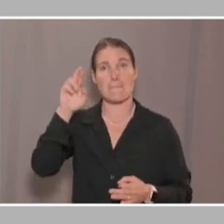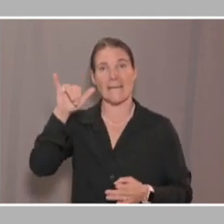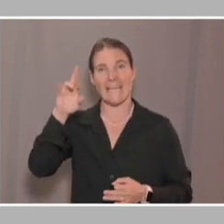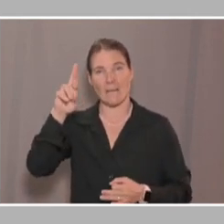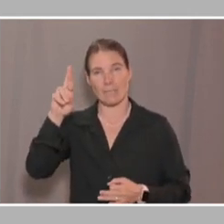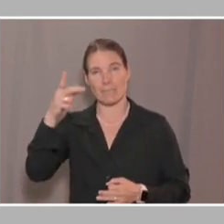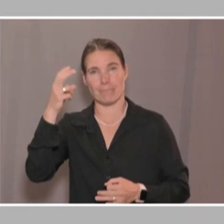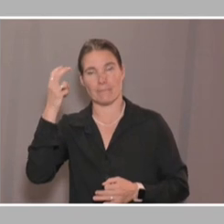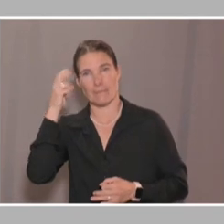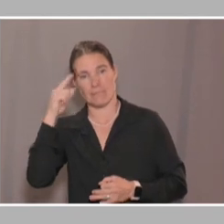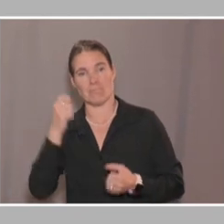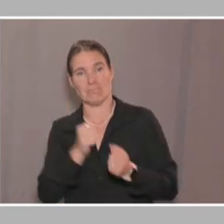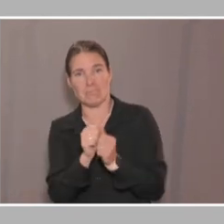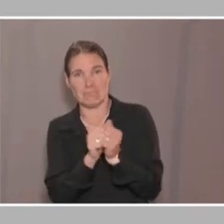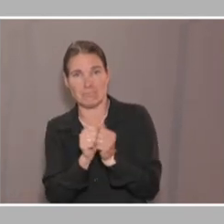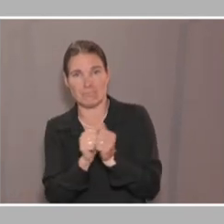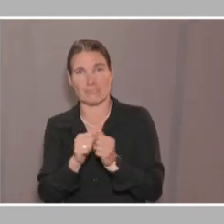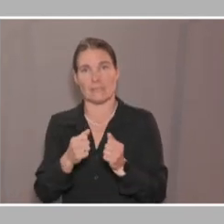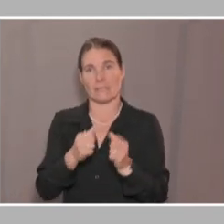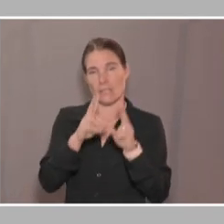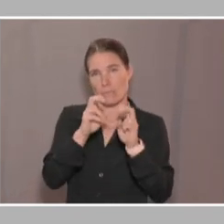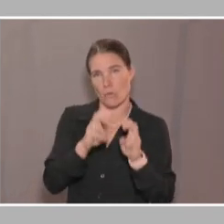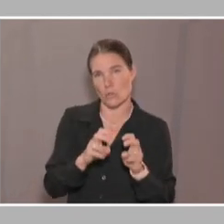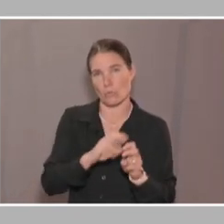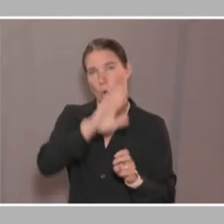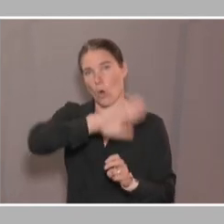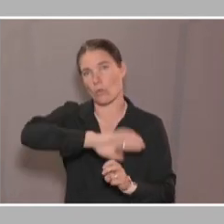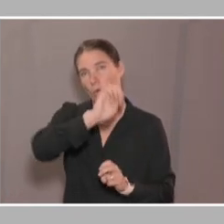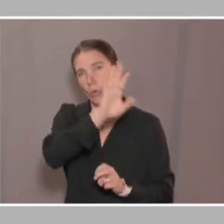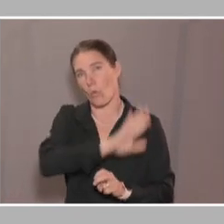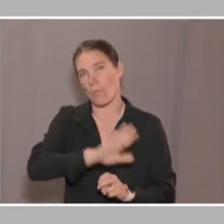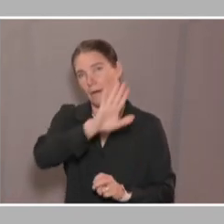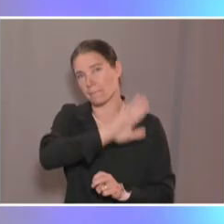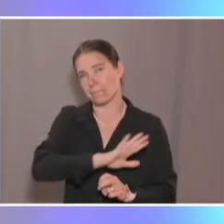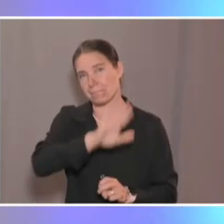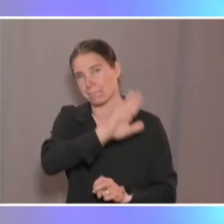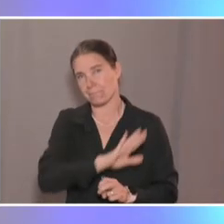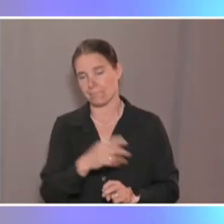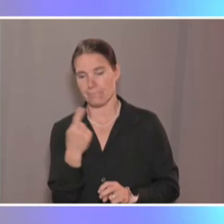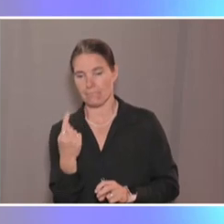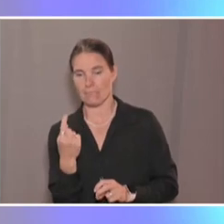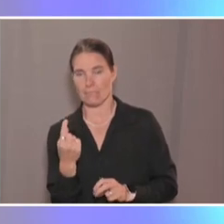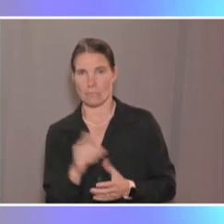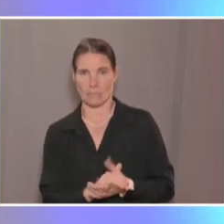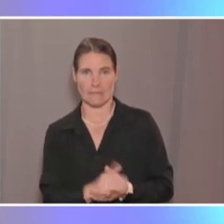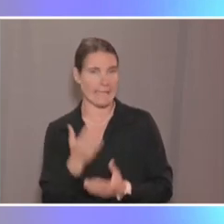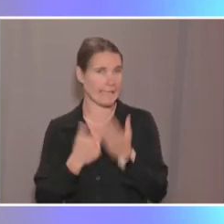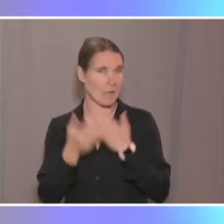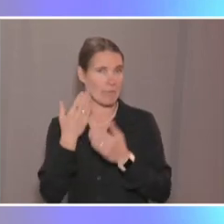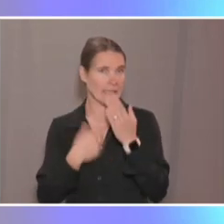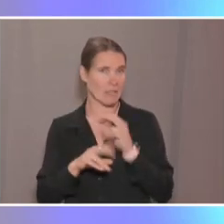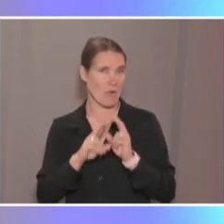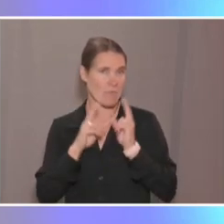seinen Schwerpunkt von der deutsch-völkischen Ostforschung zur Osteuropa-Forschung. So reüssierte der ehemalige